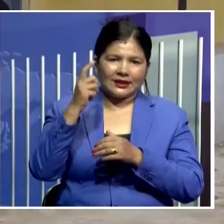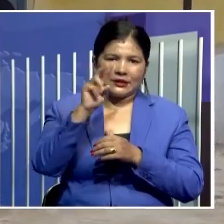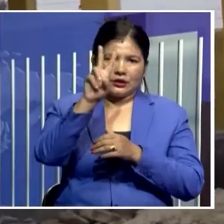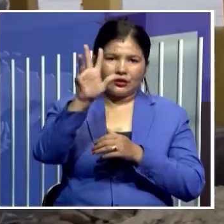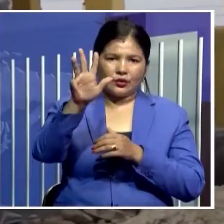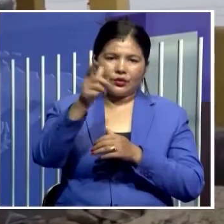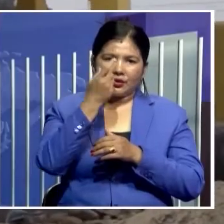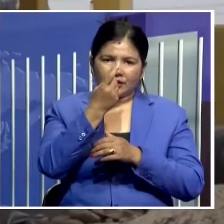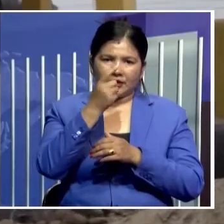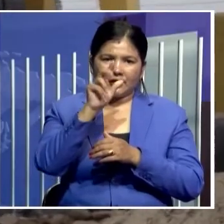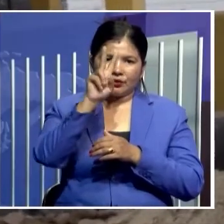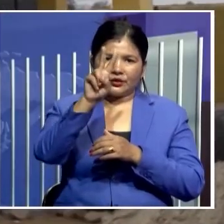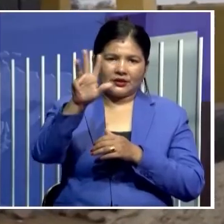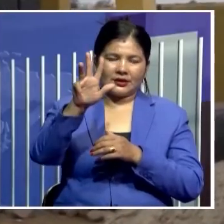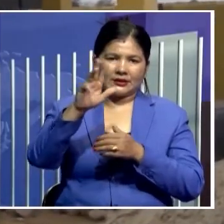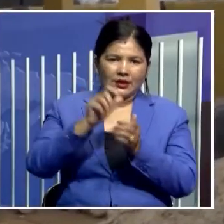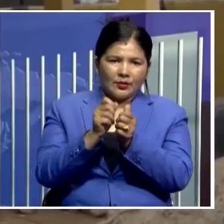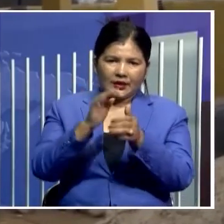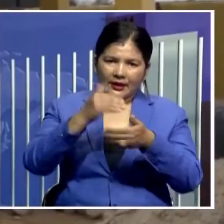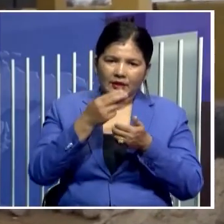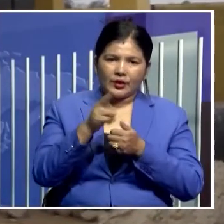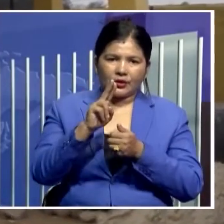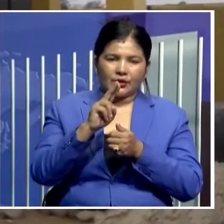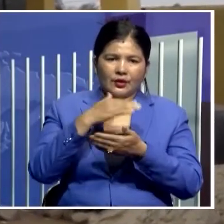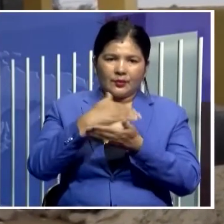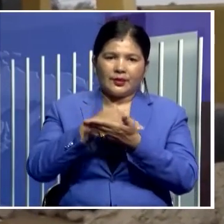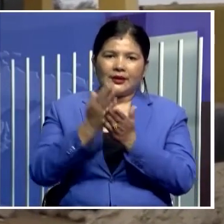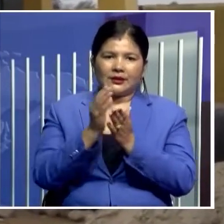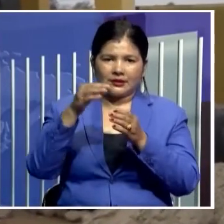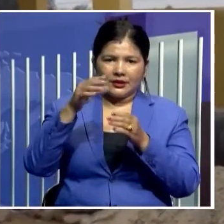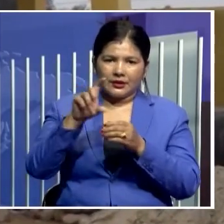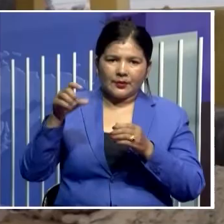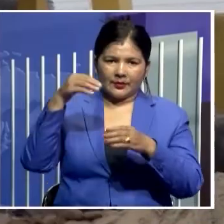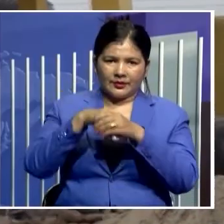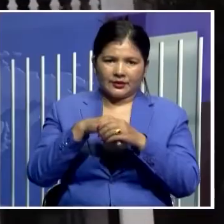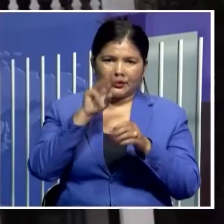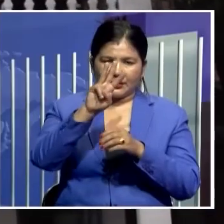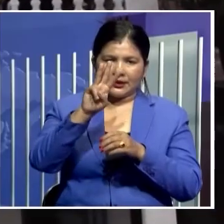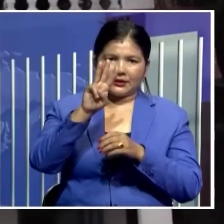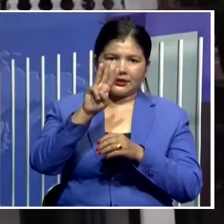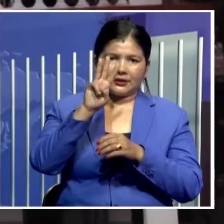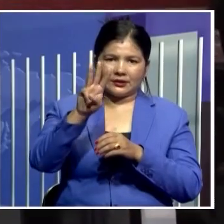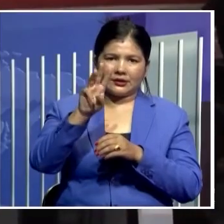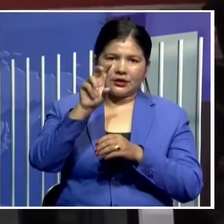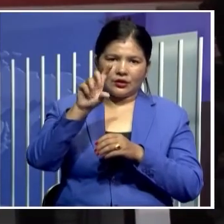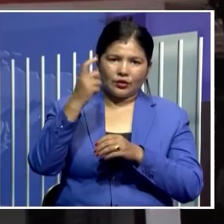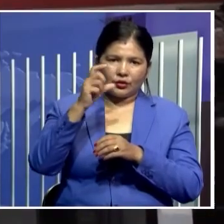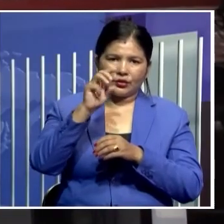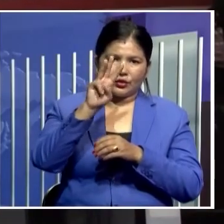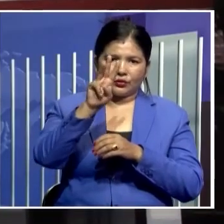69,33,923 किलो मकई आयात भएको विभागले जनाएको छ। इस अवधि में नेपाल में भित्रिएको 33,24,00,000 रुपया बराबर